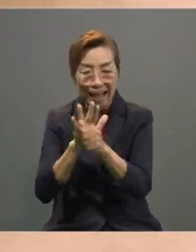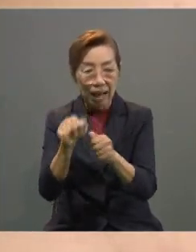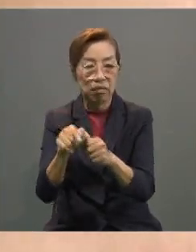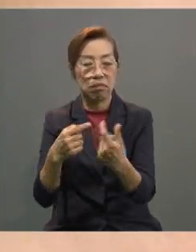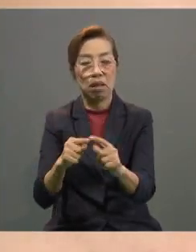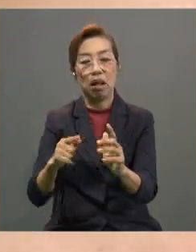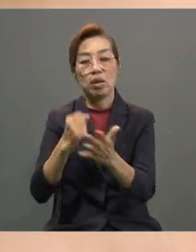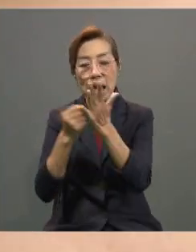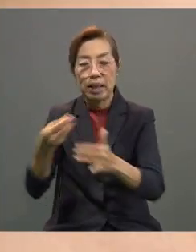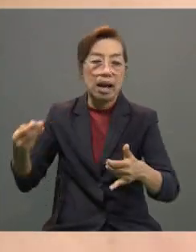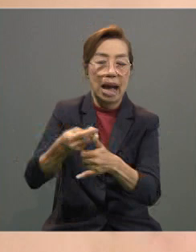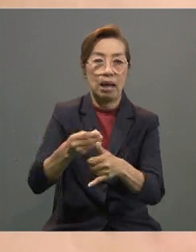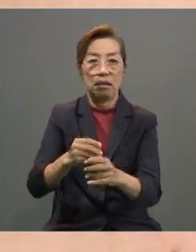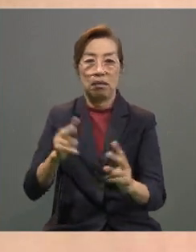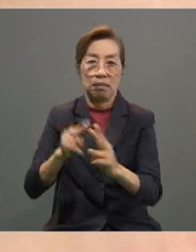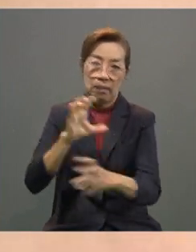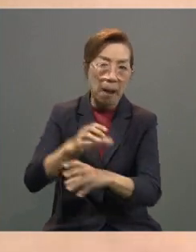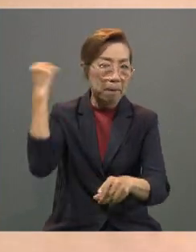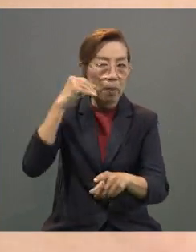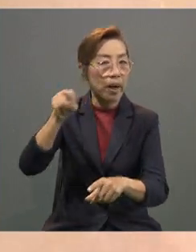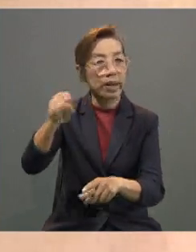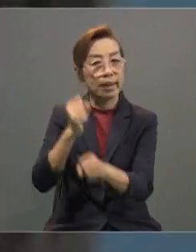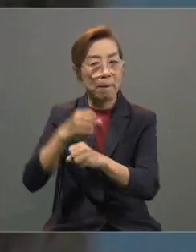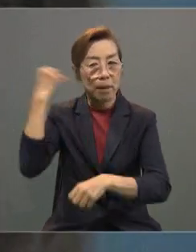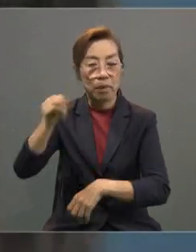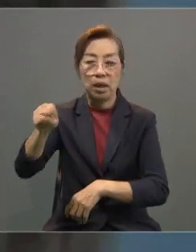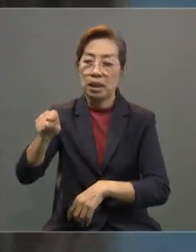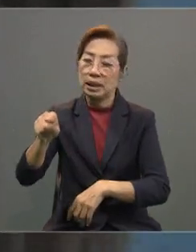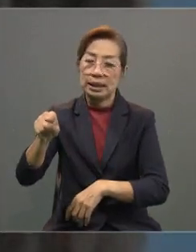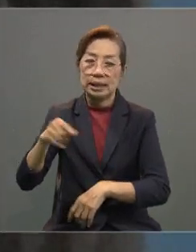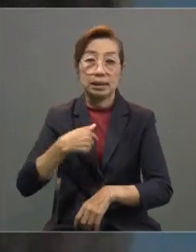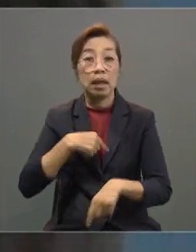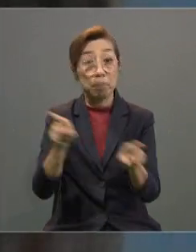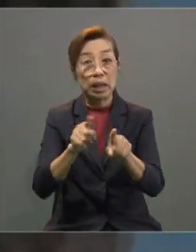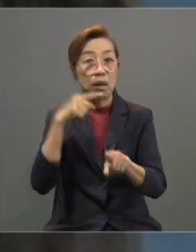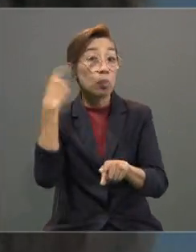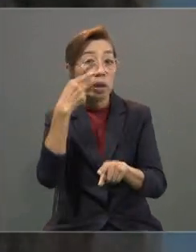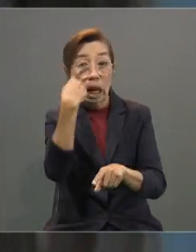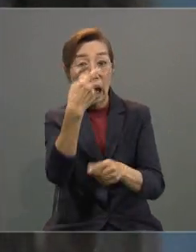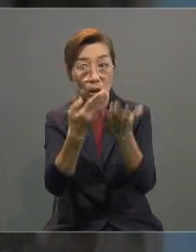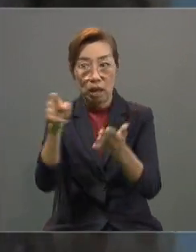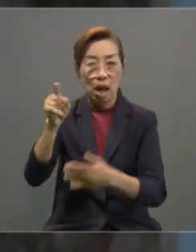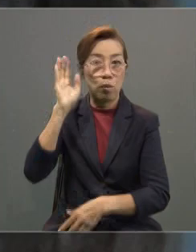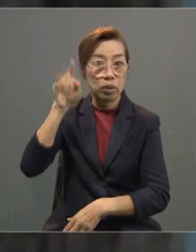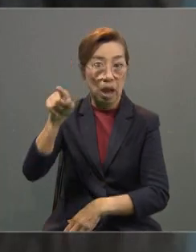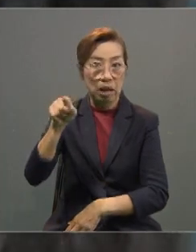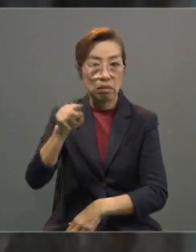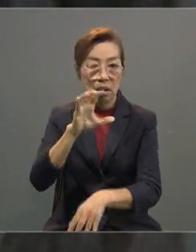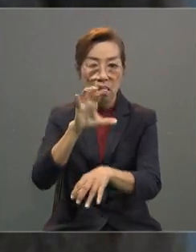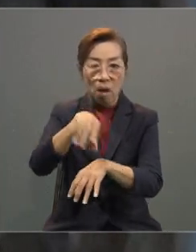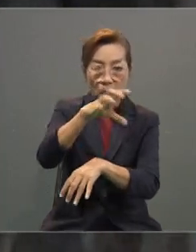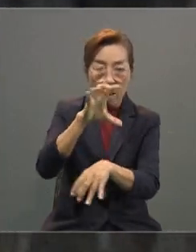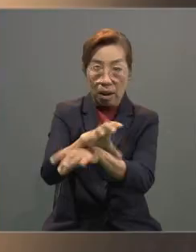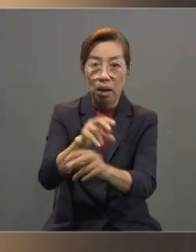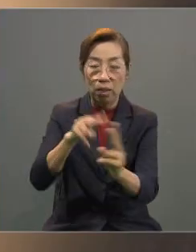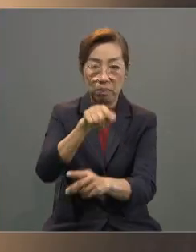ขืนใจลักษณะแบบนี้มาแล้วหลายครั้งจึงขอฝากผู้เสียหายคนใดที่ถูกทำร้ายเช่นนี้ครับให้ติดต่อมาเลยนะครับ